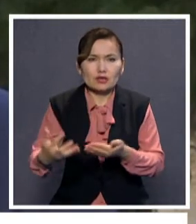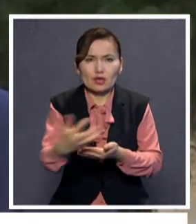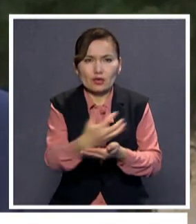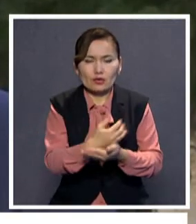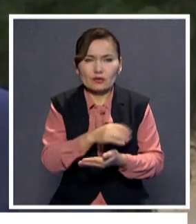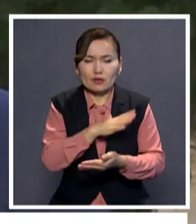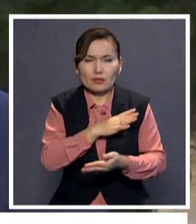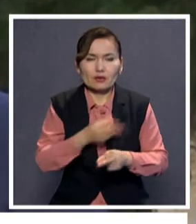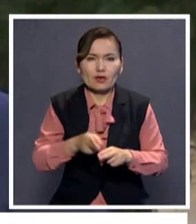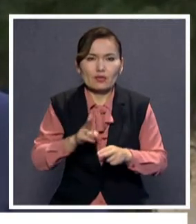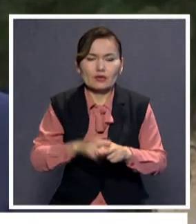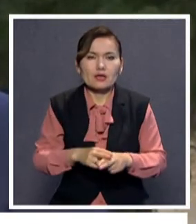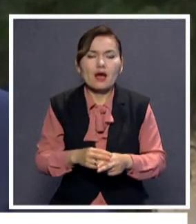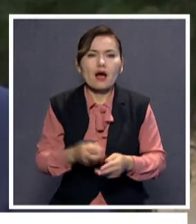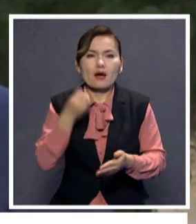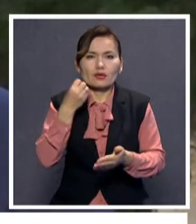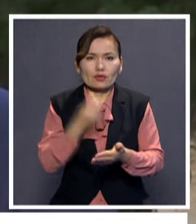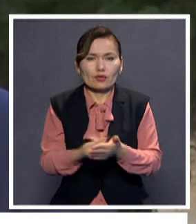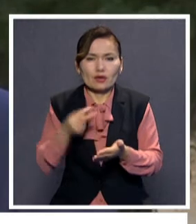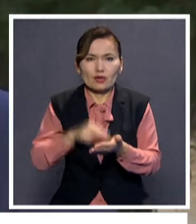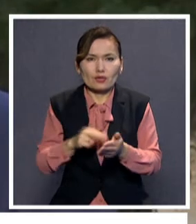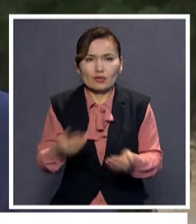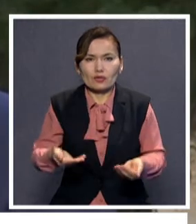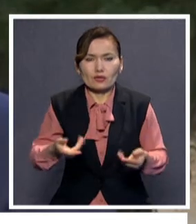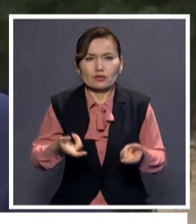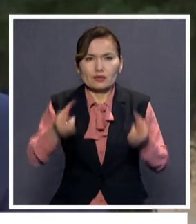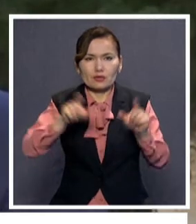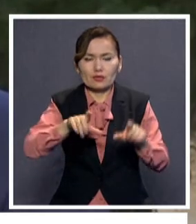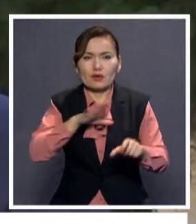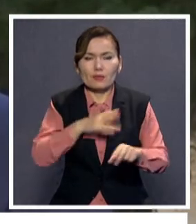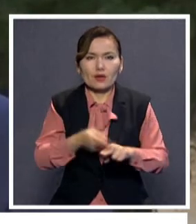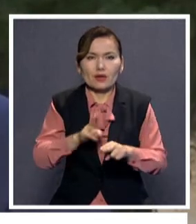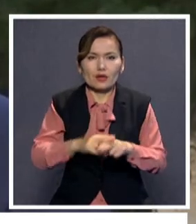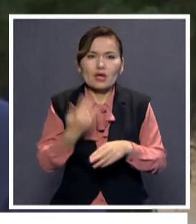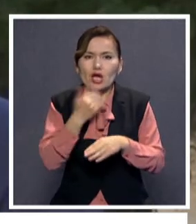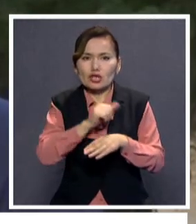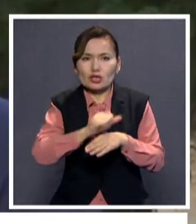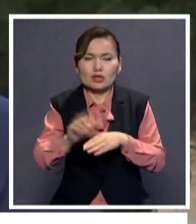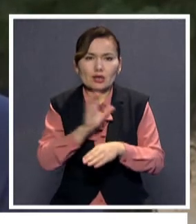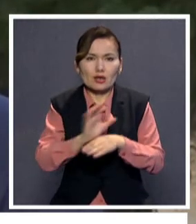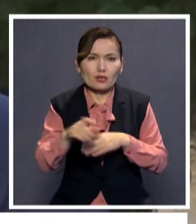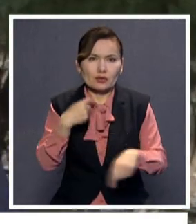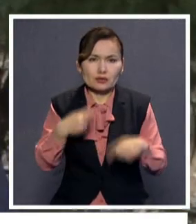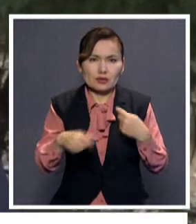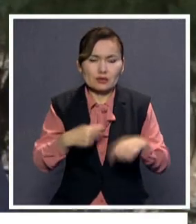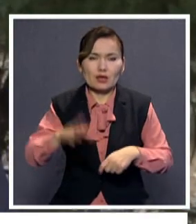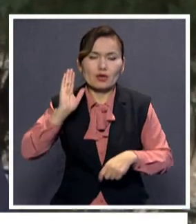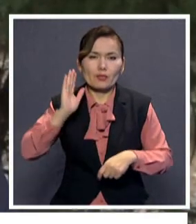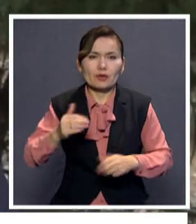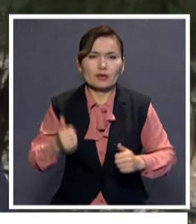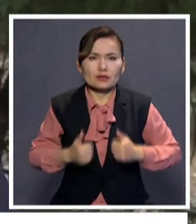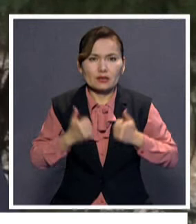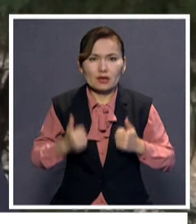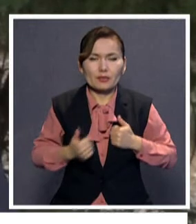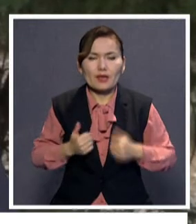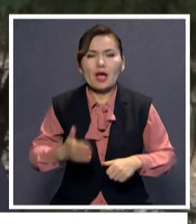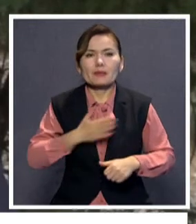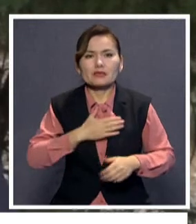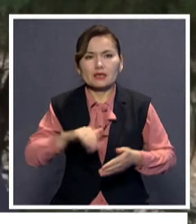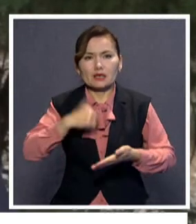есебінен шаруаларды тіке экспортқа шығаруға мүмкіндік жасауға тырысып отырмыз. Негізгенде біздің